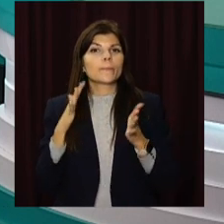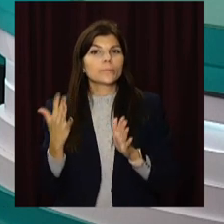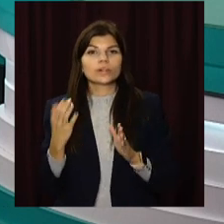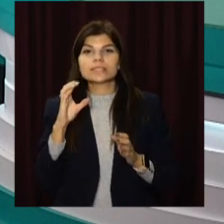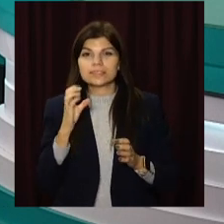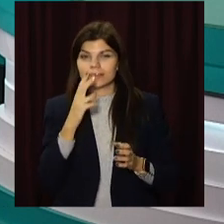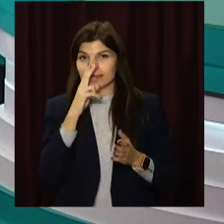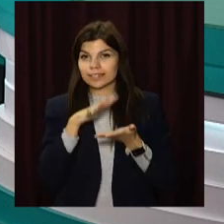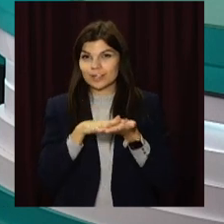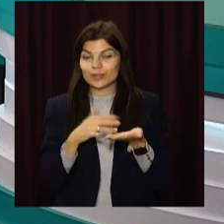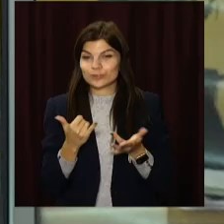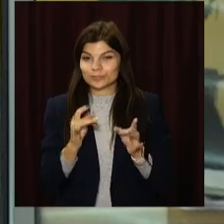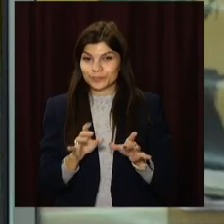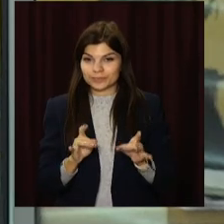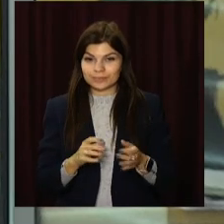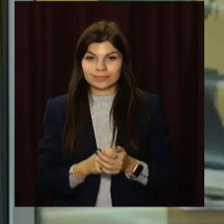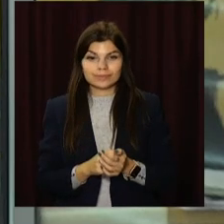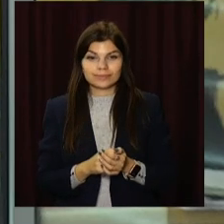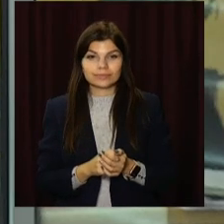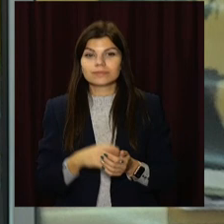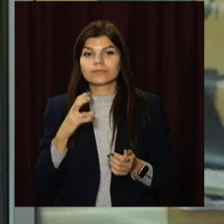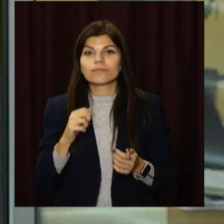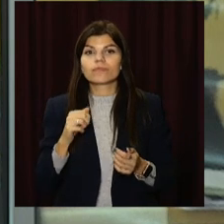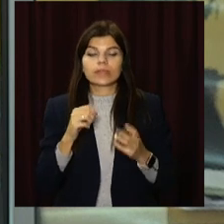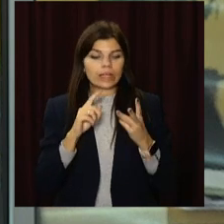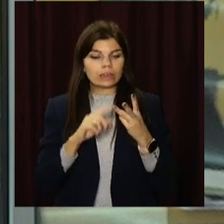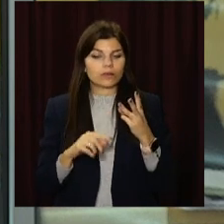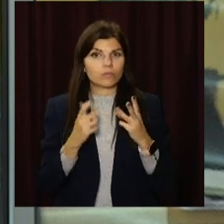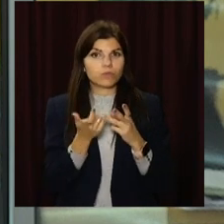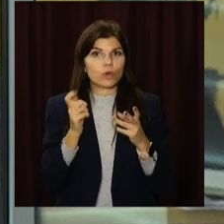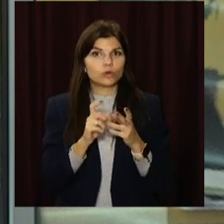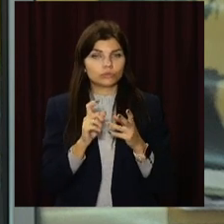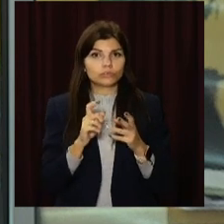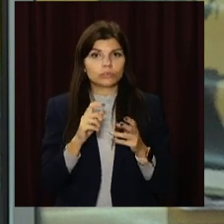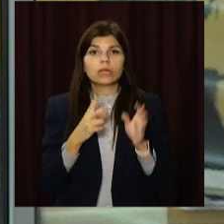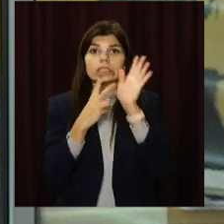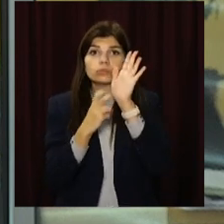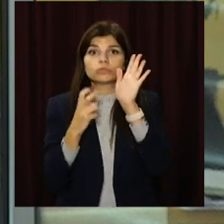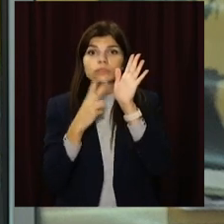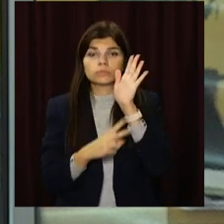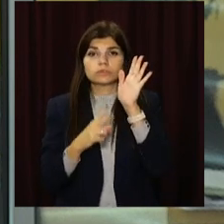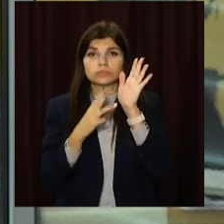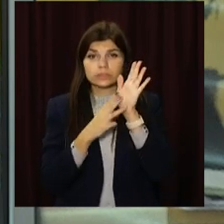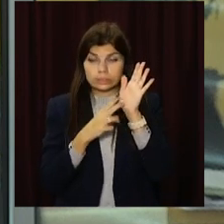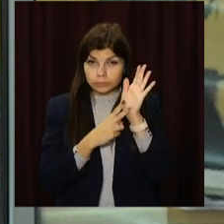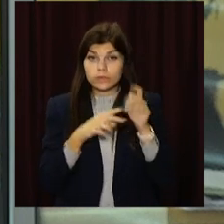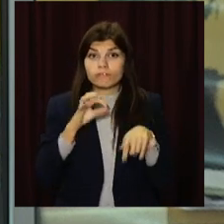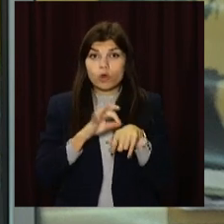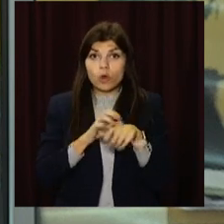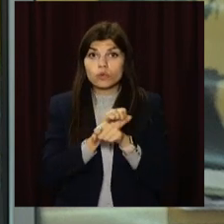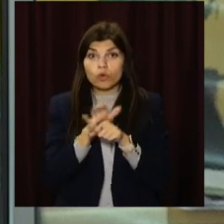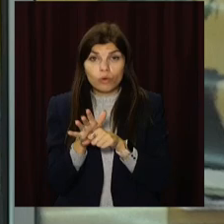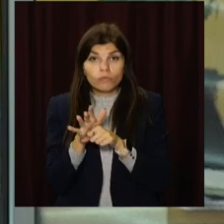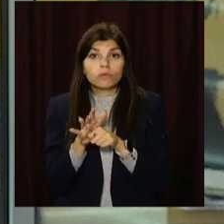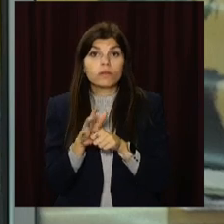події середи дивіться просто зараз. На третину більше, ніж учора. 787 – таку кількість ковід-хворих діагностували